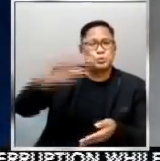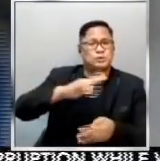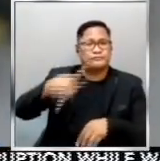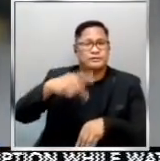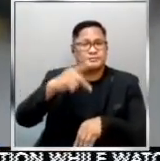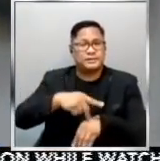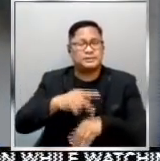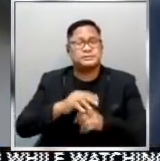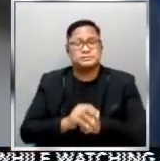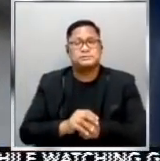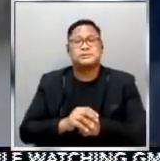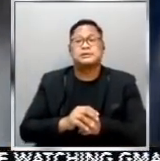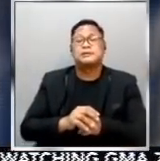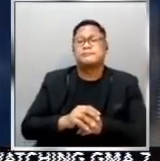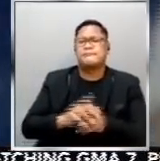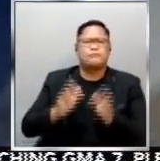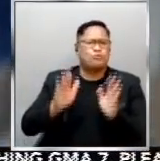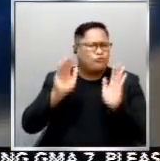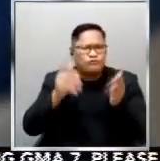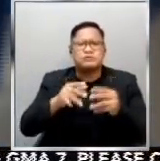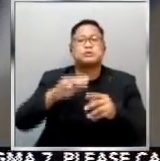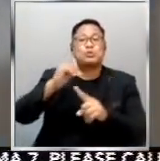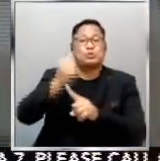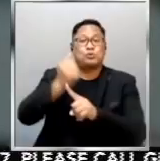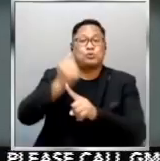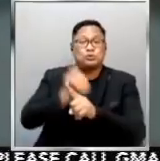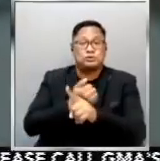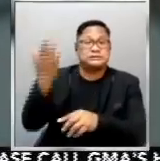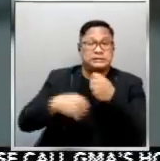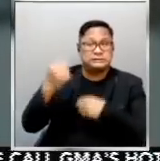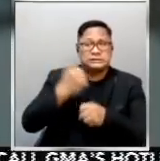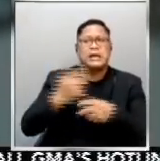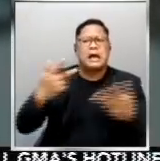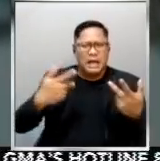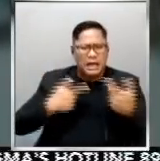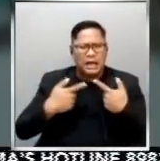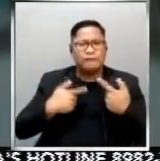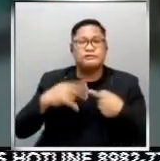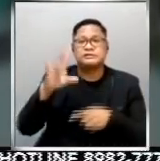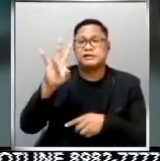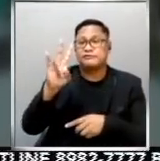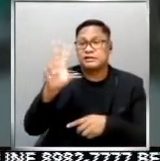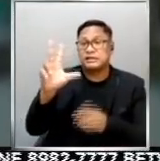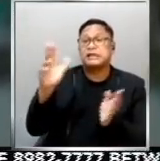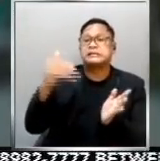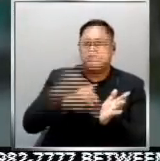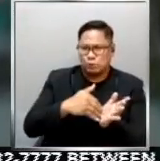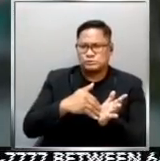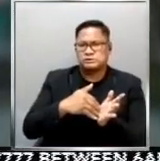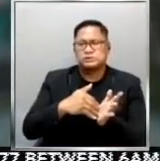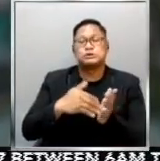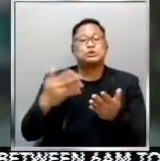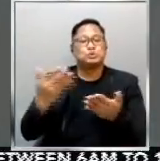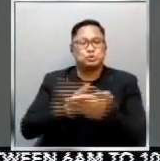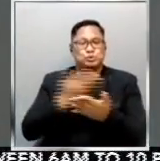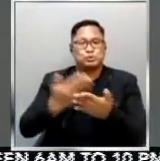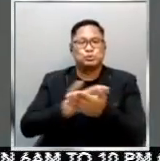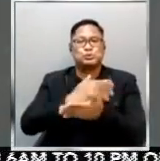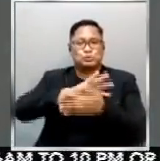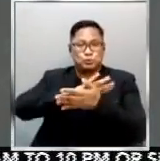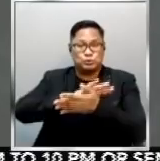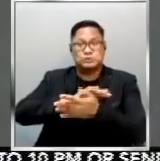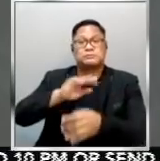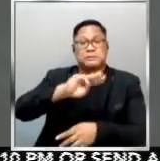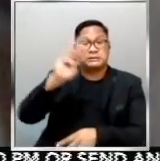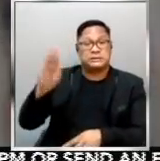noong Agosto ng nakarang taon, nang makapagtala ng mahigit 73,000 na bagong cases ang Metro Manila, kumpara